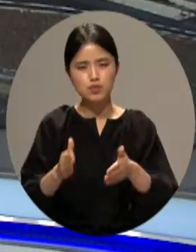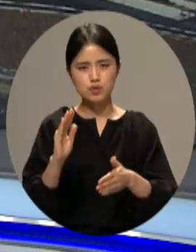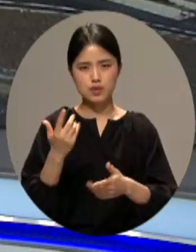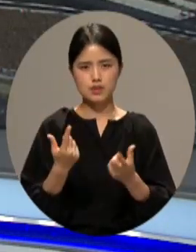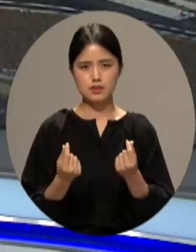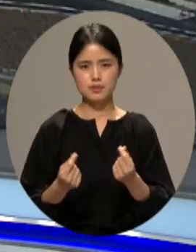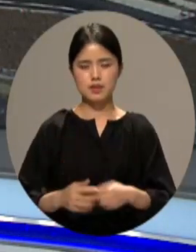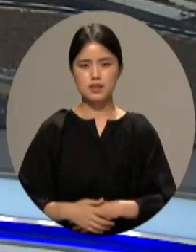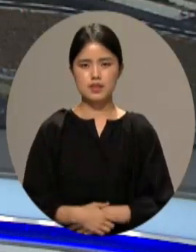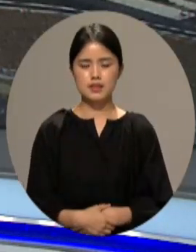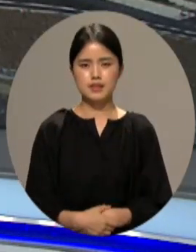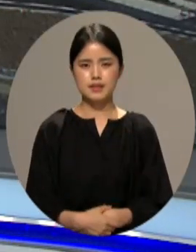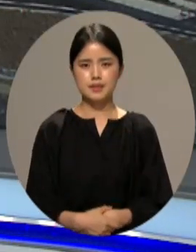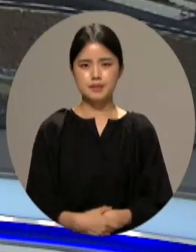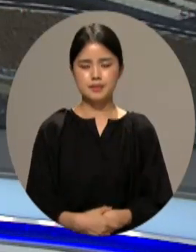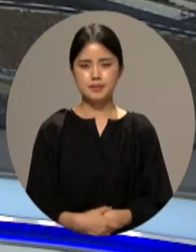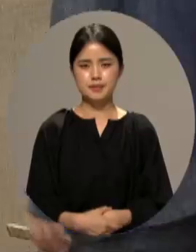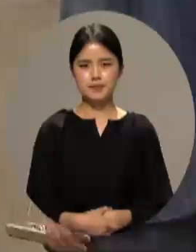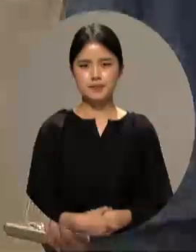보도하겠습니다.